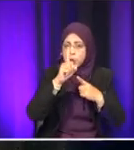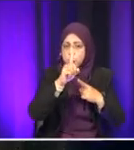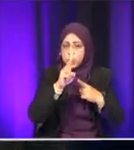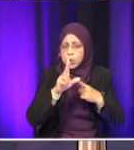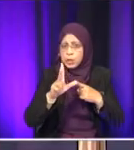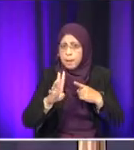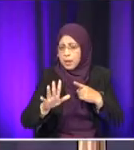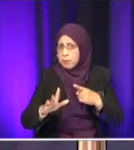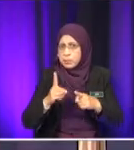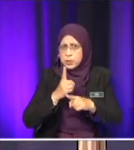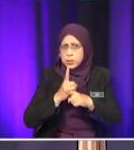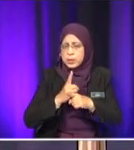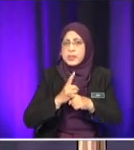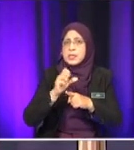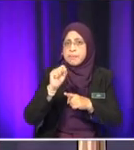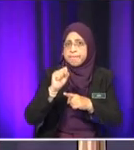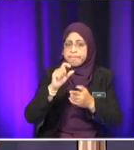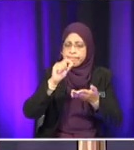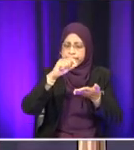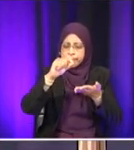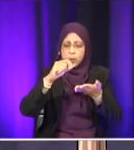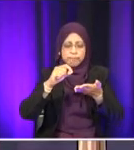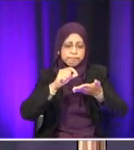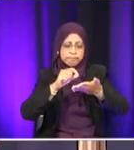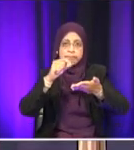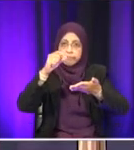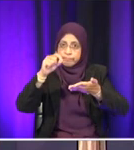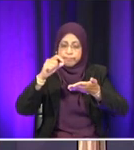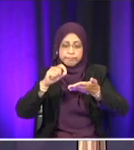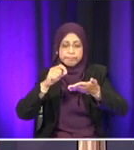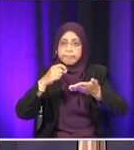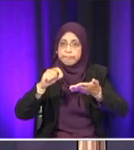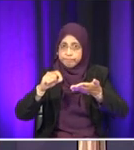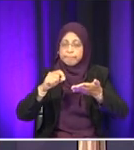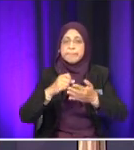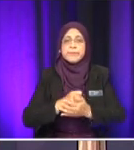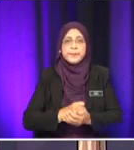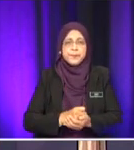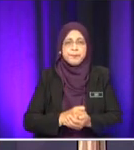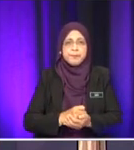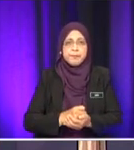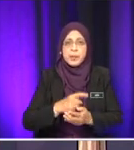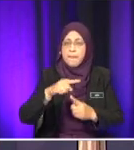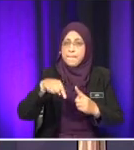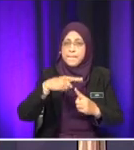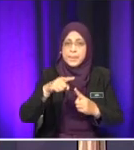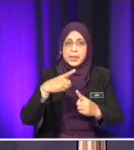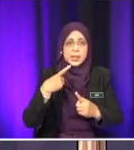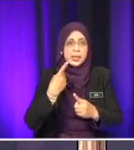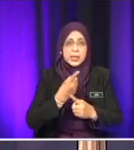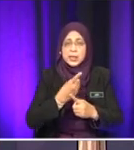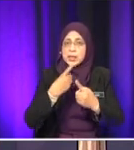bila kita pastikan dalam kita punya kertas jawaban itu akan dihitamkan